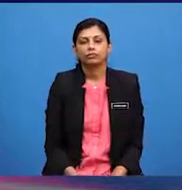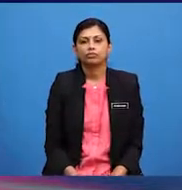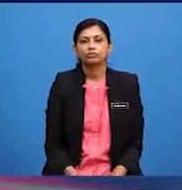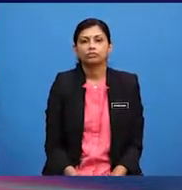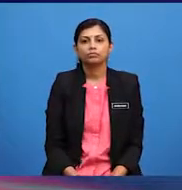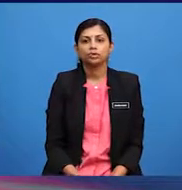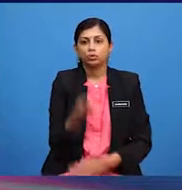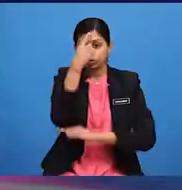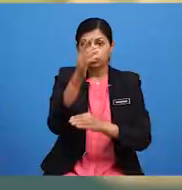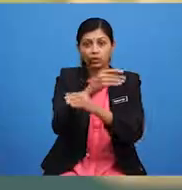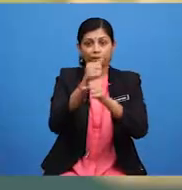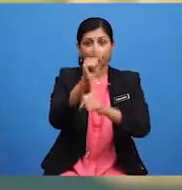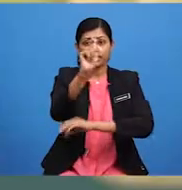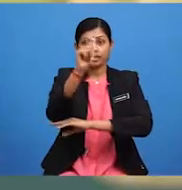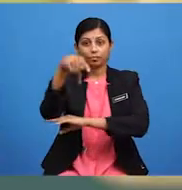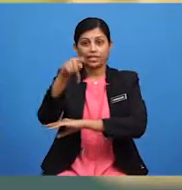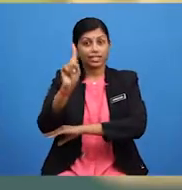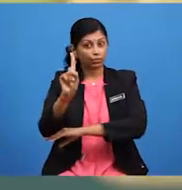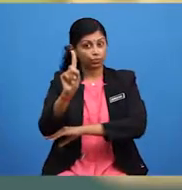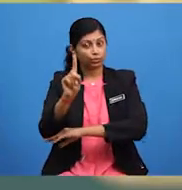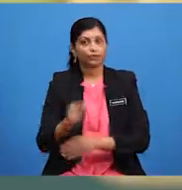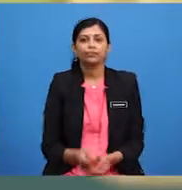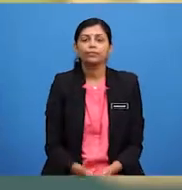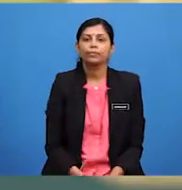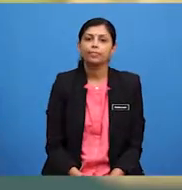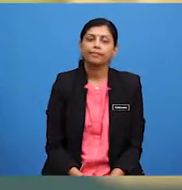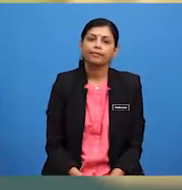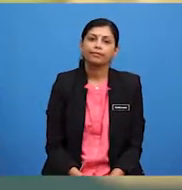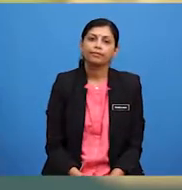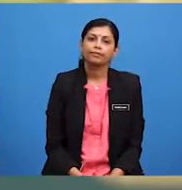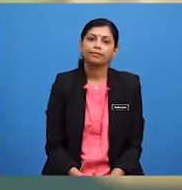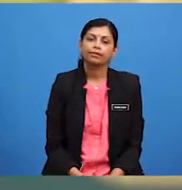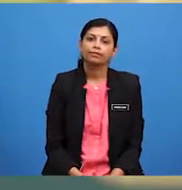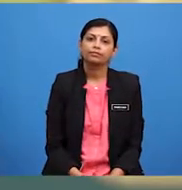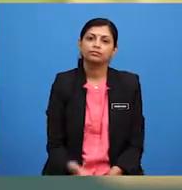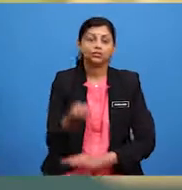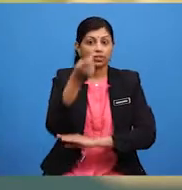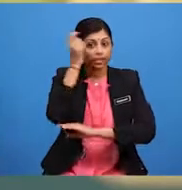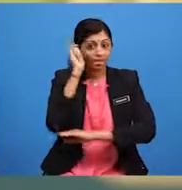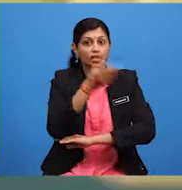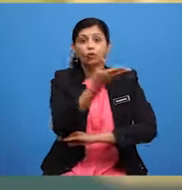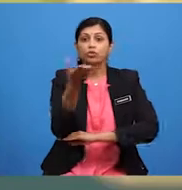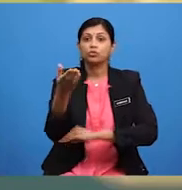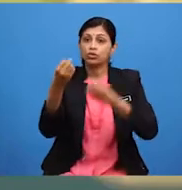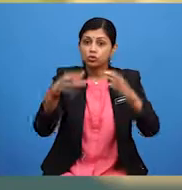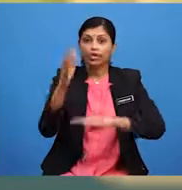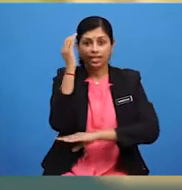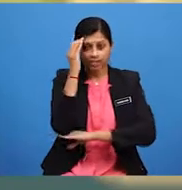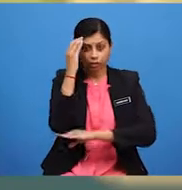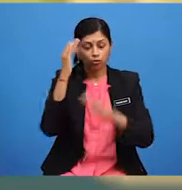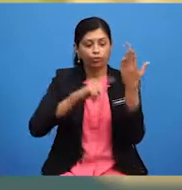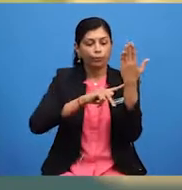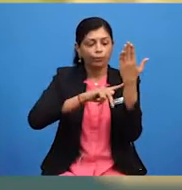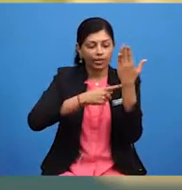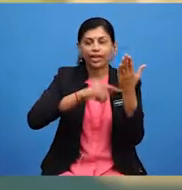penguasaan satu. Baiklah, sebentar tadi murid-murid telah tahu tentang peranan